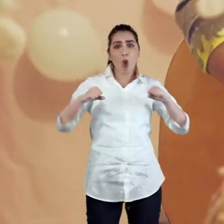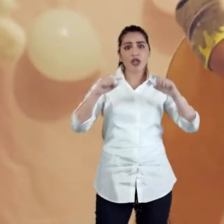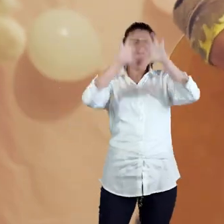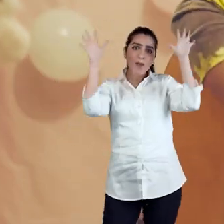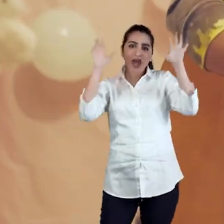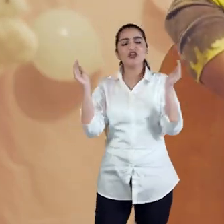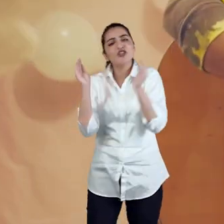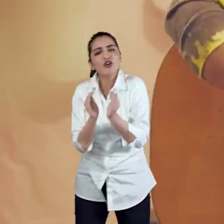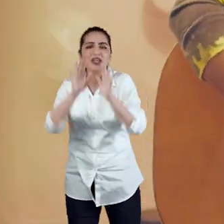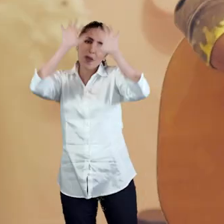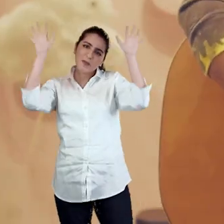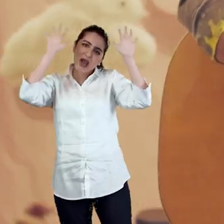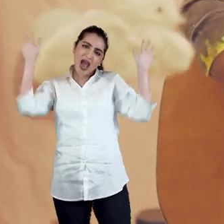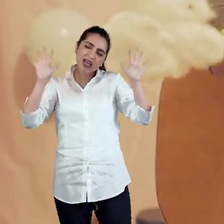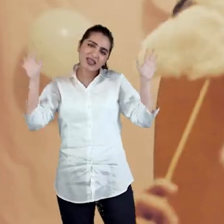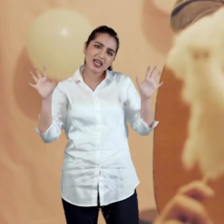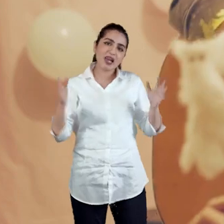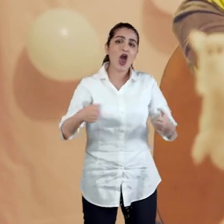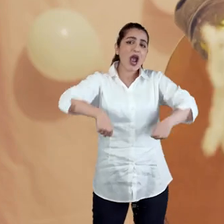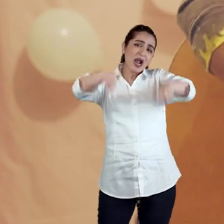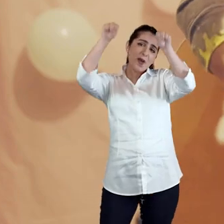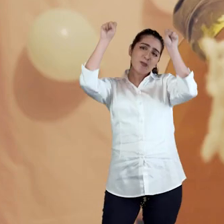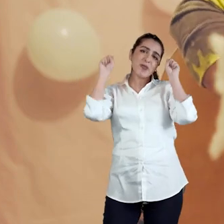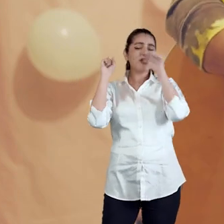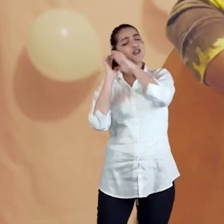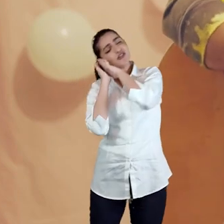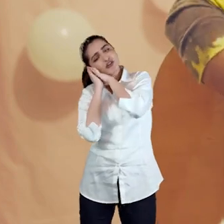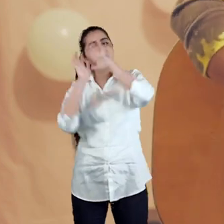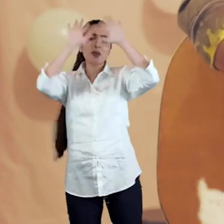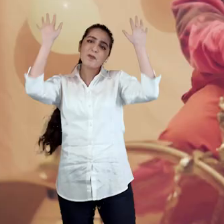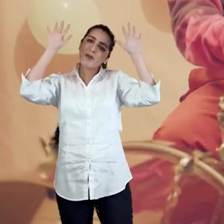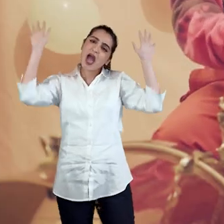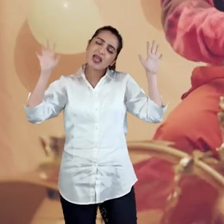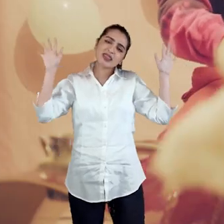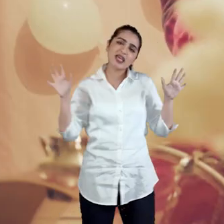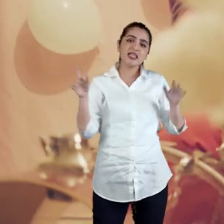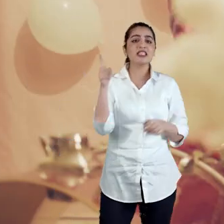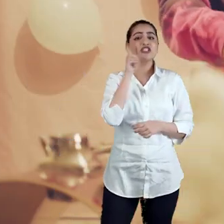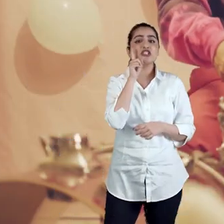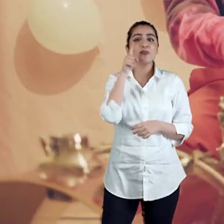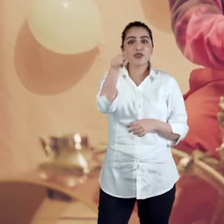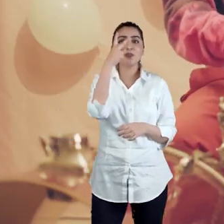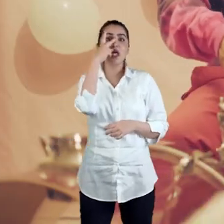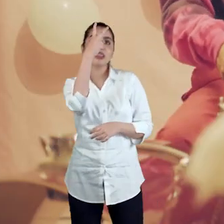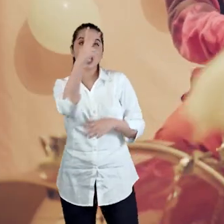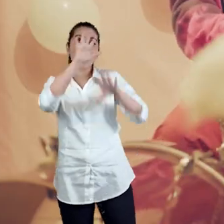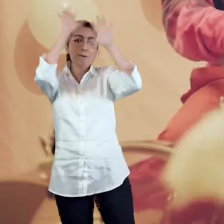मोटे बादल छोटे बादल, कंबल ओढ़े सोते बादल, जब तक